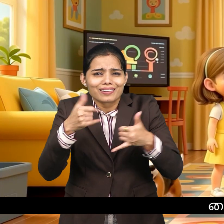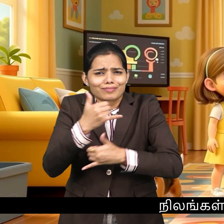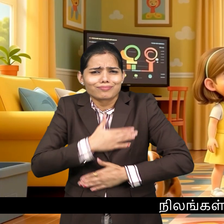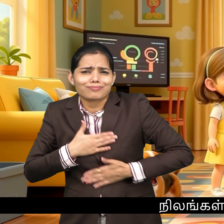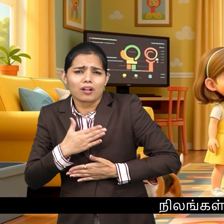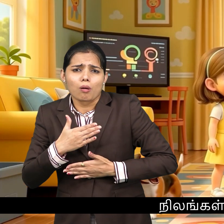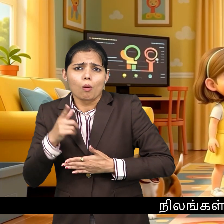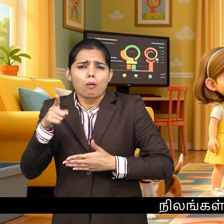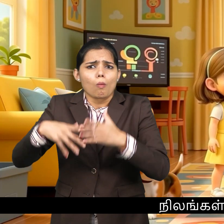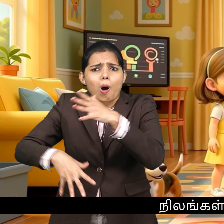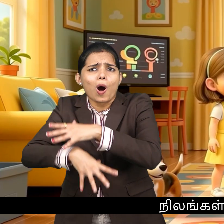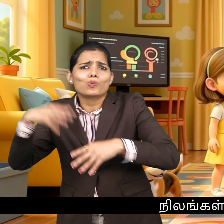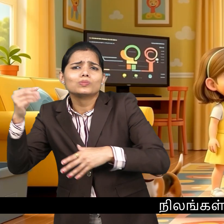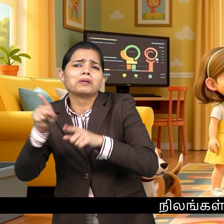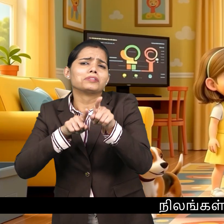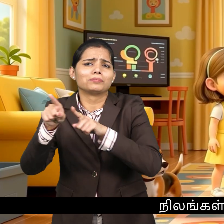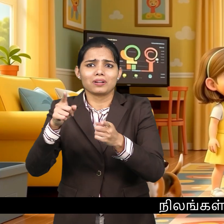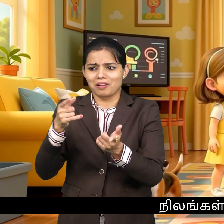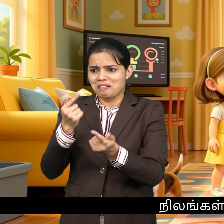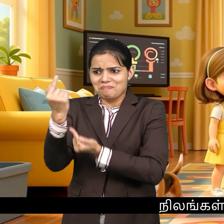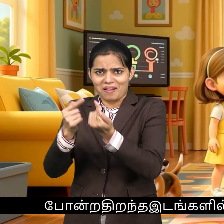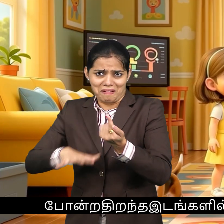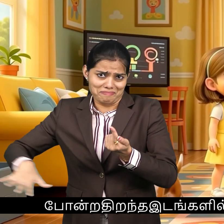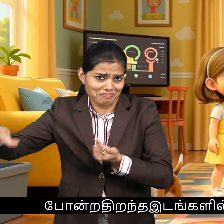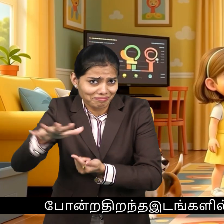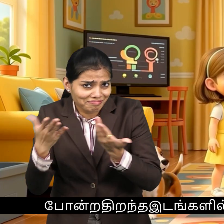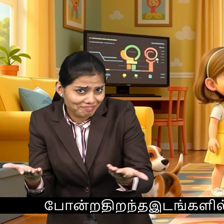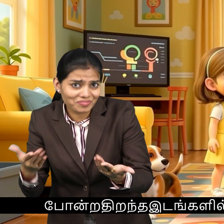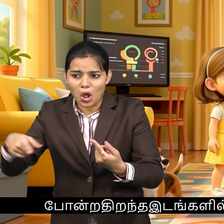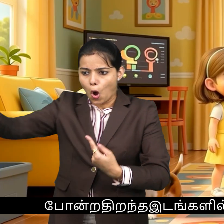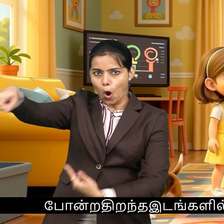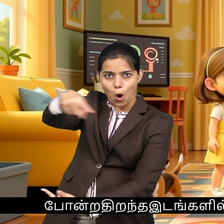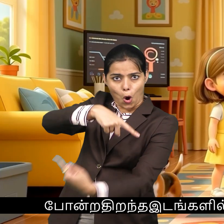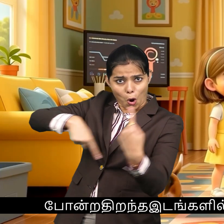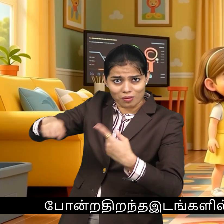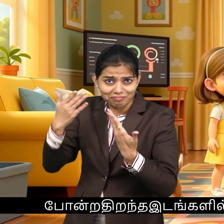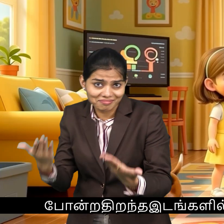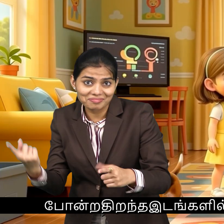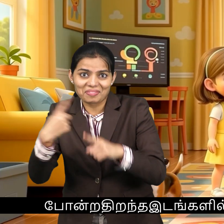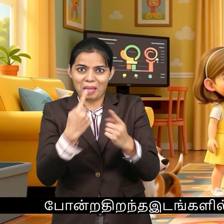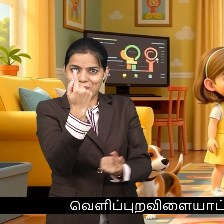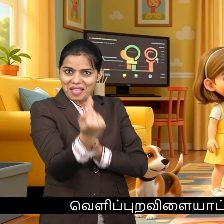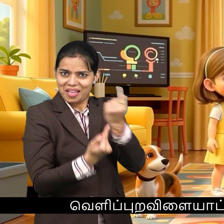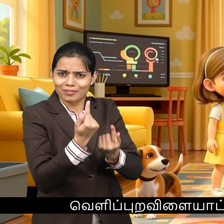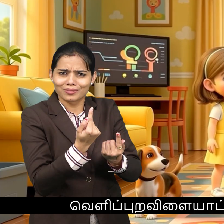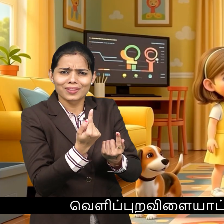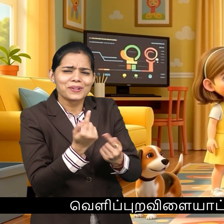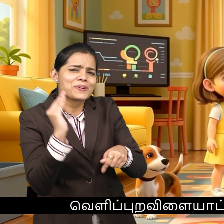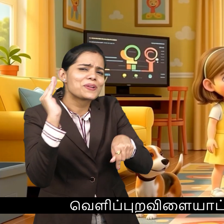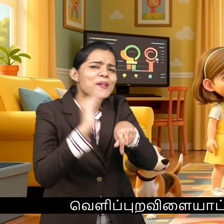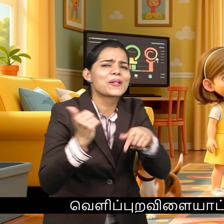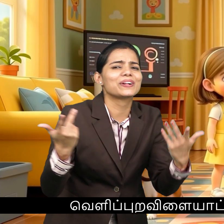மைதானங்கள், நிலங்கள் அல்லது பூங்காக்கள் போன்ற திறந்த இடங்களில் விளையாடப்படும் விளையாட்டுகள்